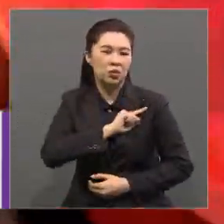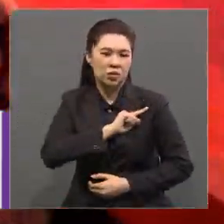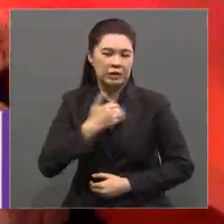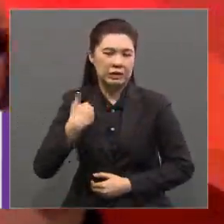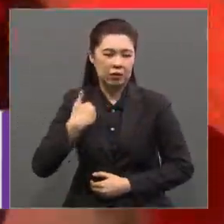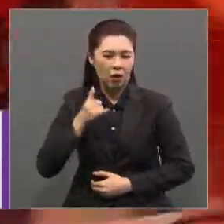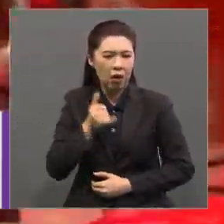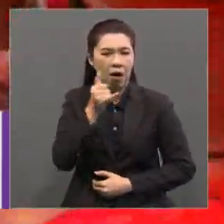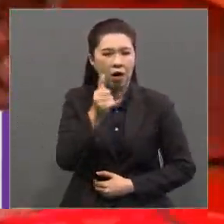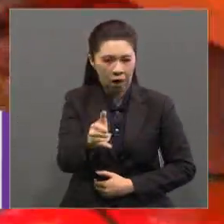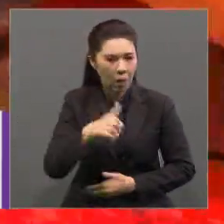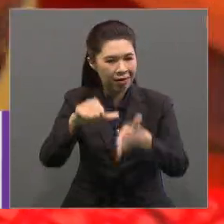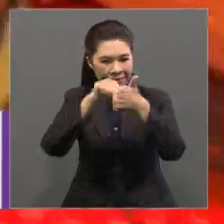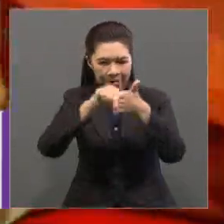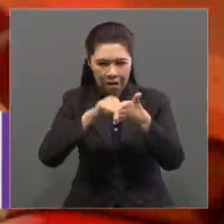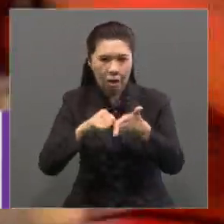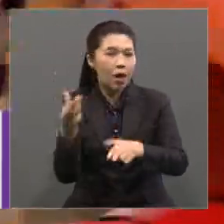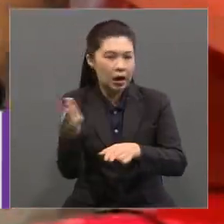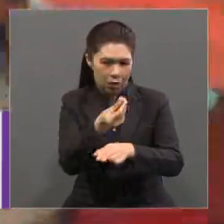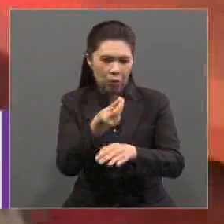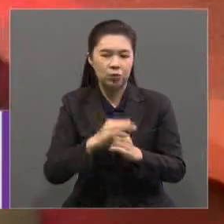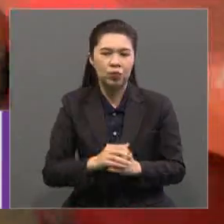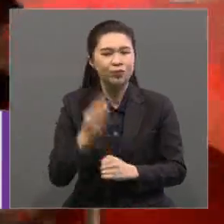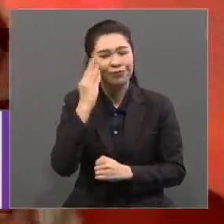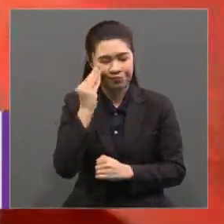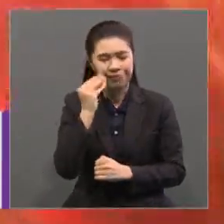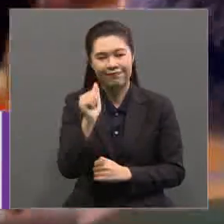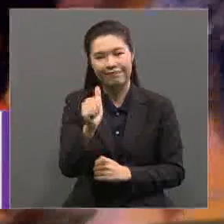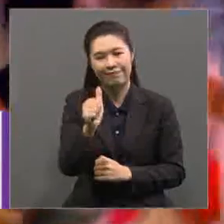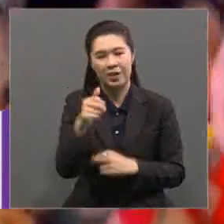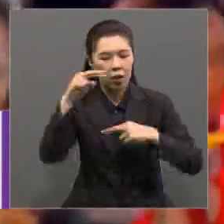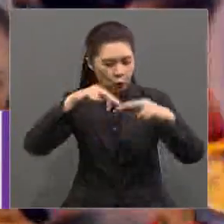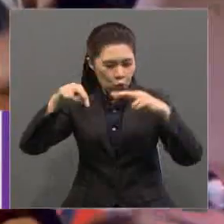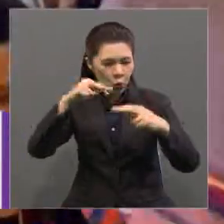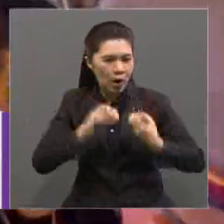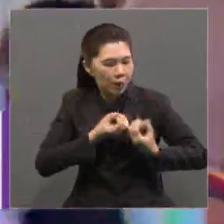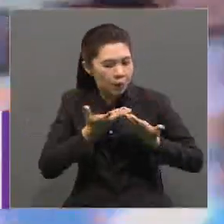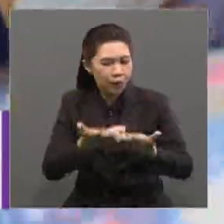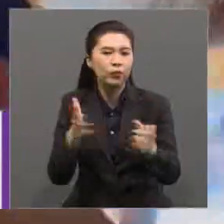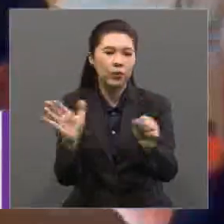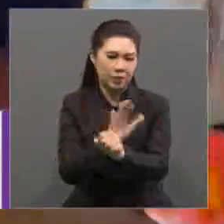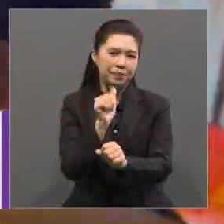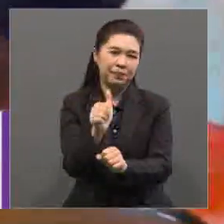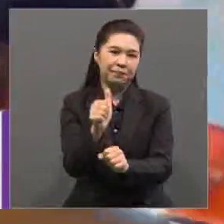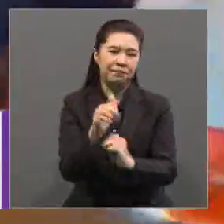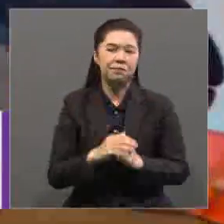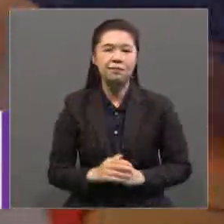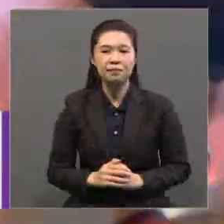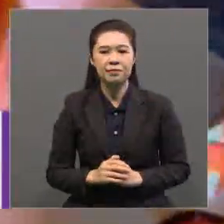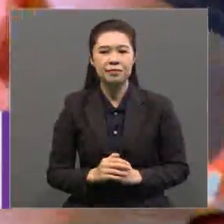ควบคุมสถานการณ์อย่างรวดเร็วเลยโอ้โหน่ารักมากเลยนะคะดูแลกันอย่างเต็มที่เลยใช่ฮะ